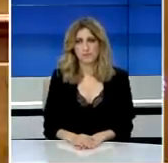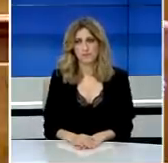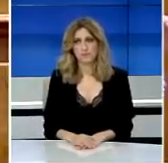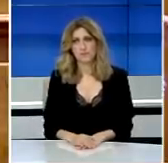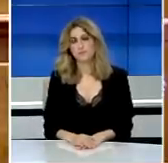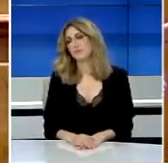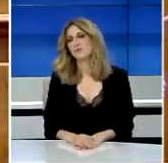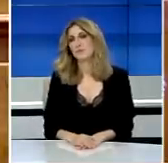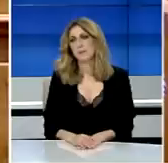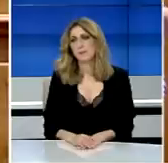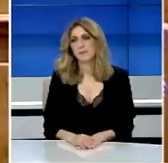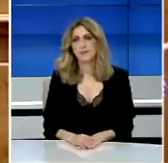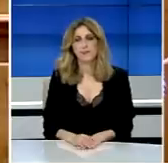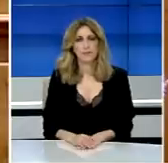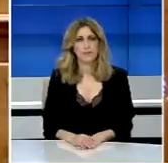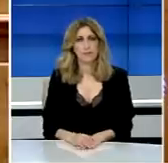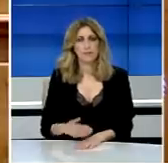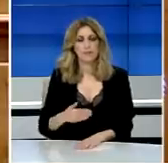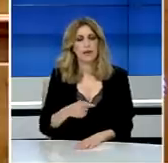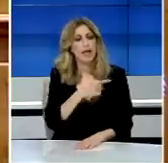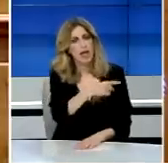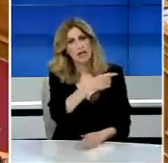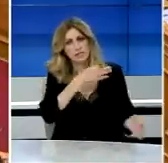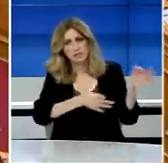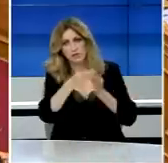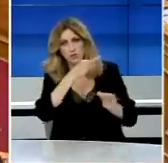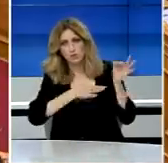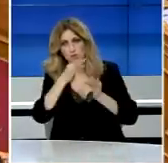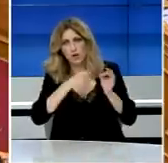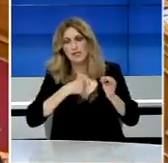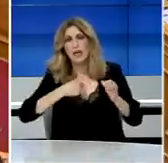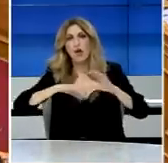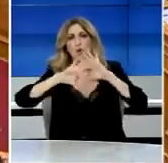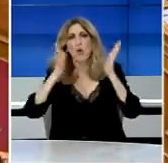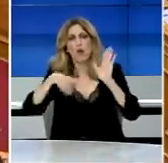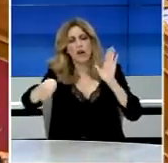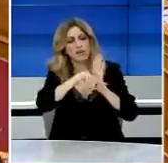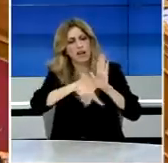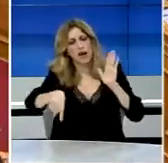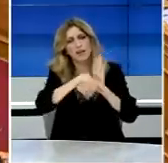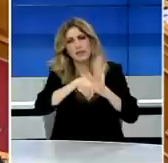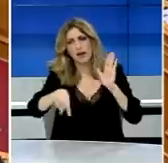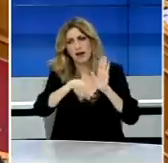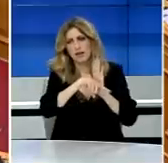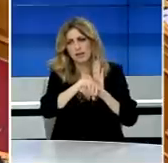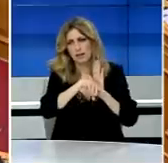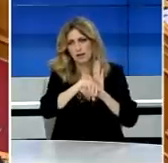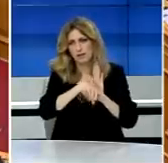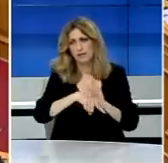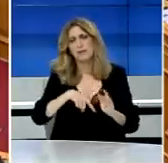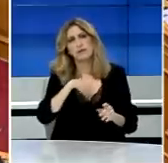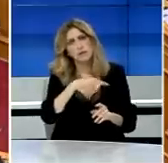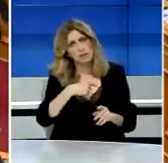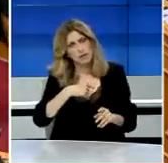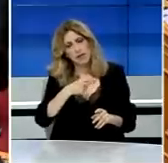για να μην λέτε ότι είμαι σε όλα αρνητικός. Ανακοινώσατε κάποια μέτρα εδώ. Το ένα το ξέραμε, κατά την άποψή μου ελλιπές